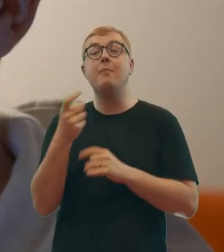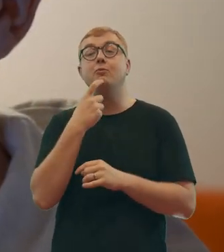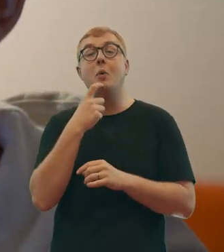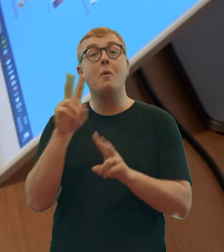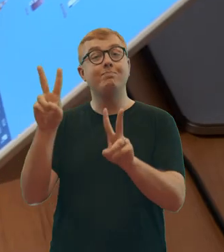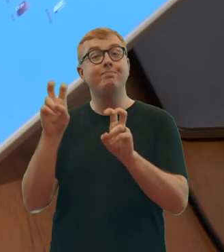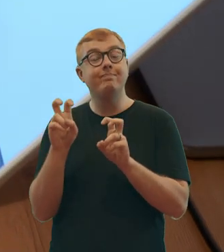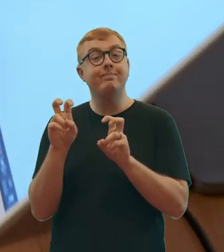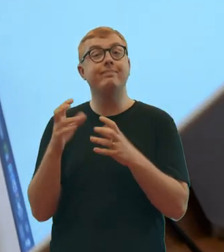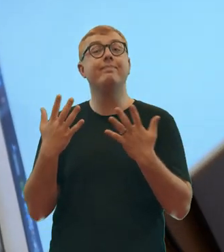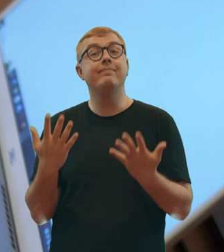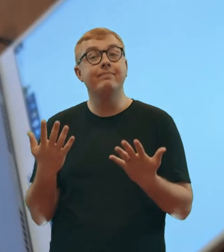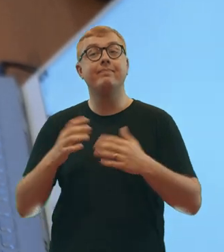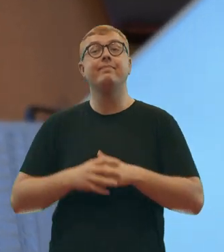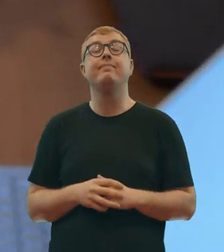Druga gra